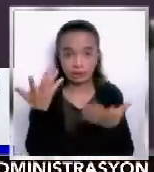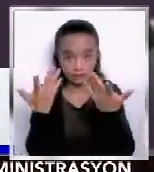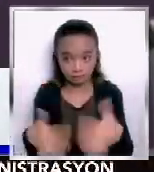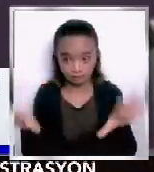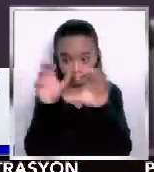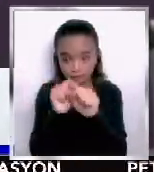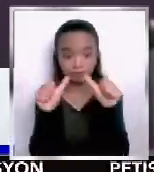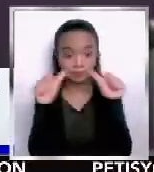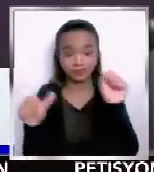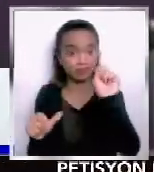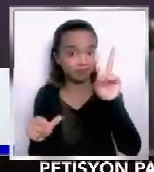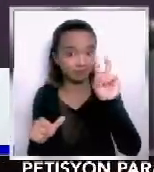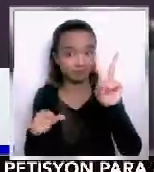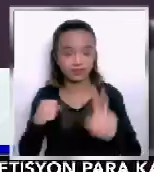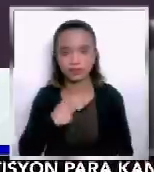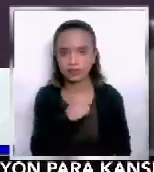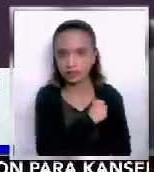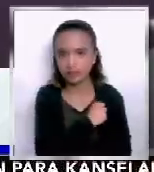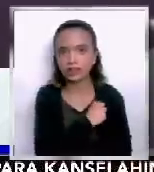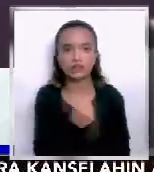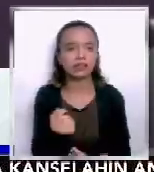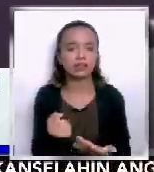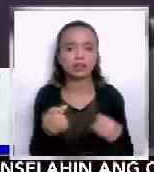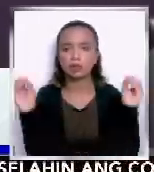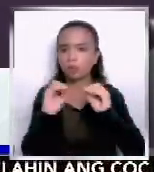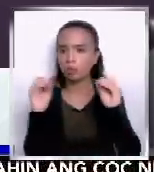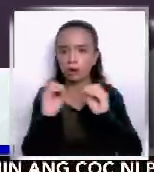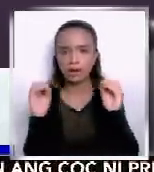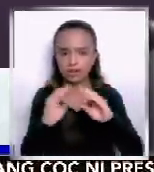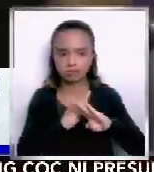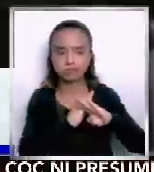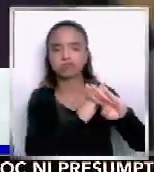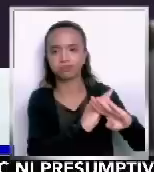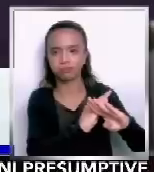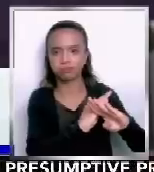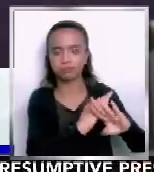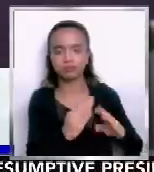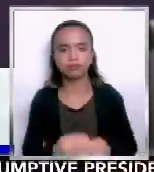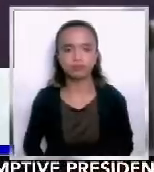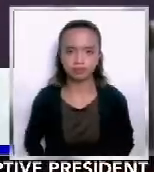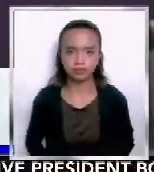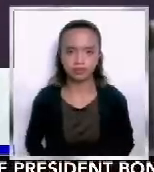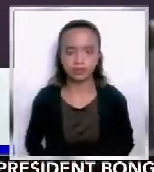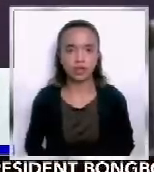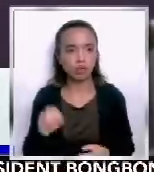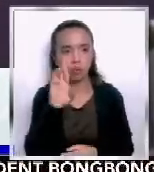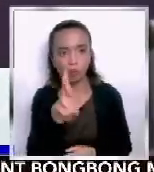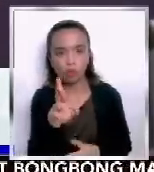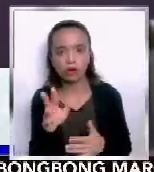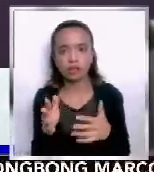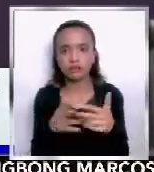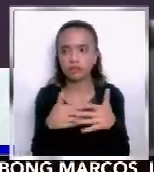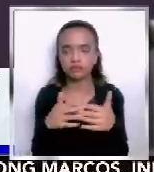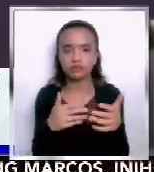winning senatorial candidates, nobody can prevent them from taking an oath before even a commissioner of the commission election or